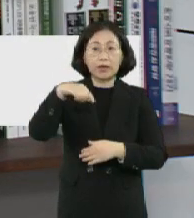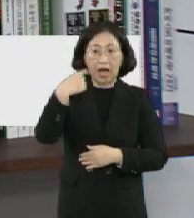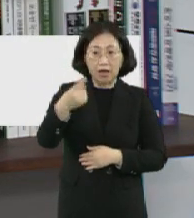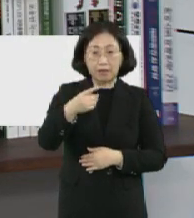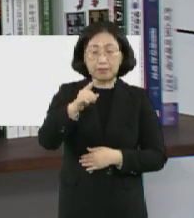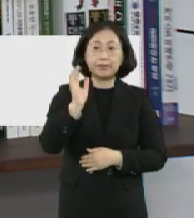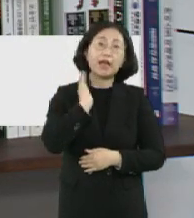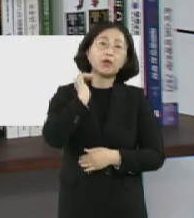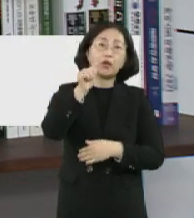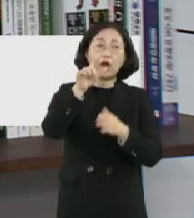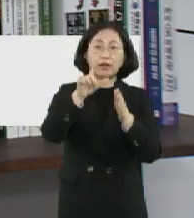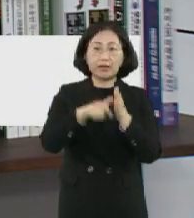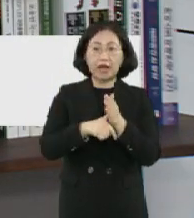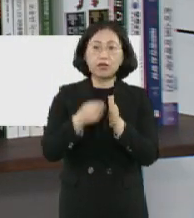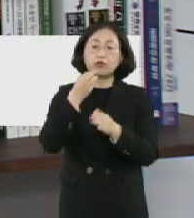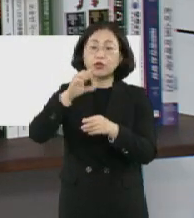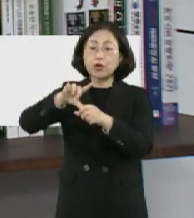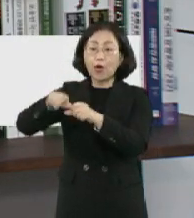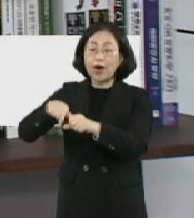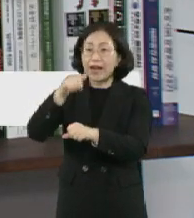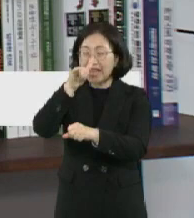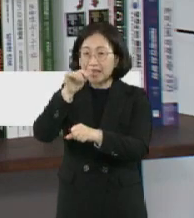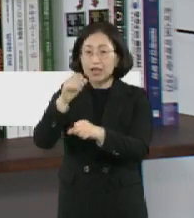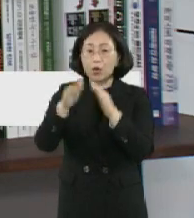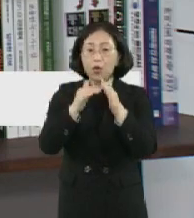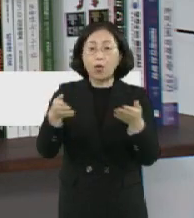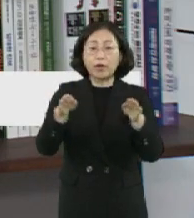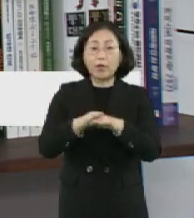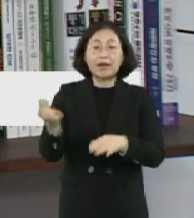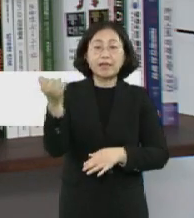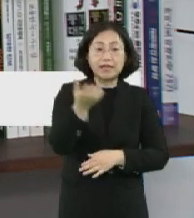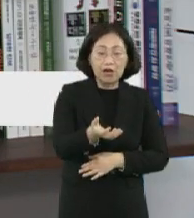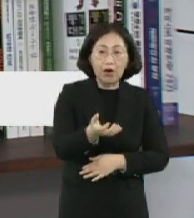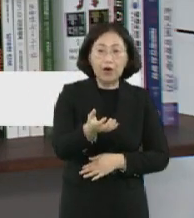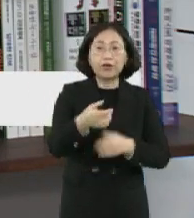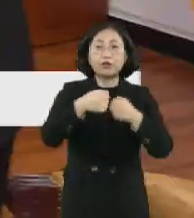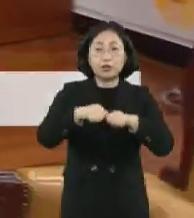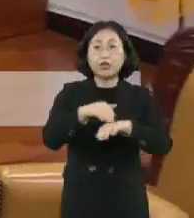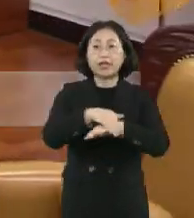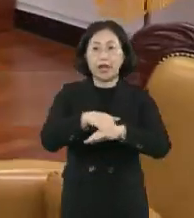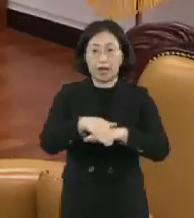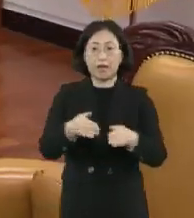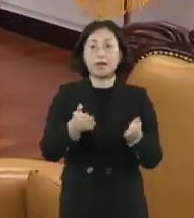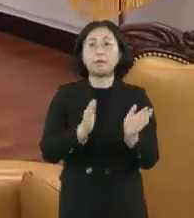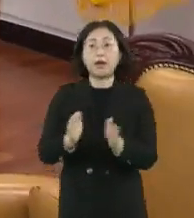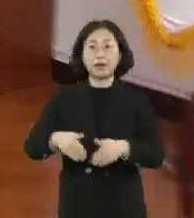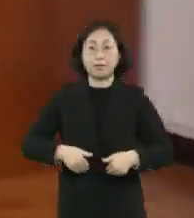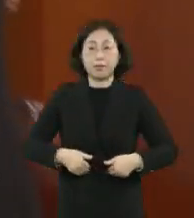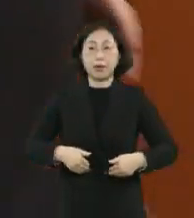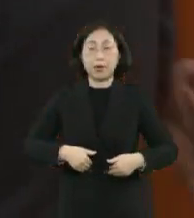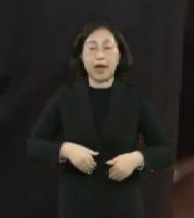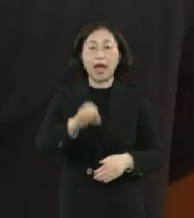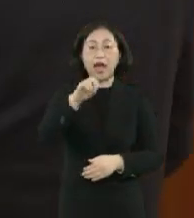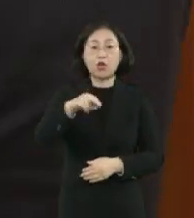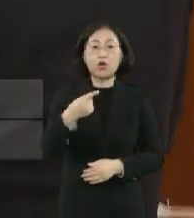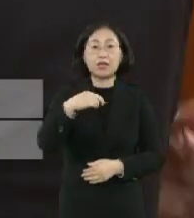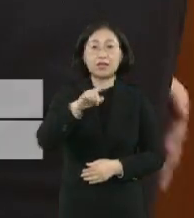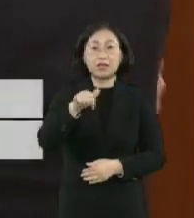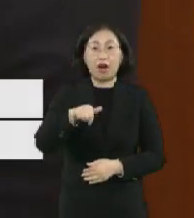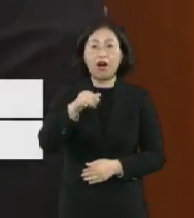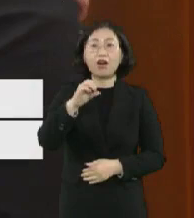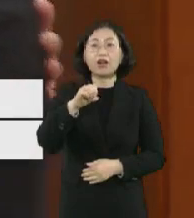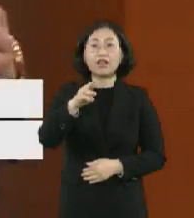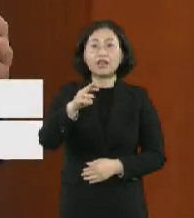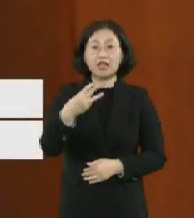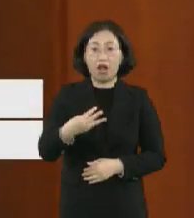공공기관을 추가로 이전하게 아주 구체적인 로드맵 뜰을 좀 작성을 한다고 생각하고 있고 국내외 유사 걀 후 보였지